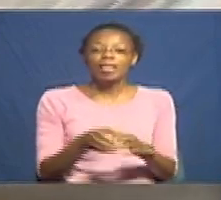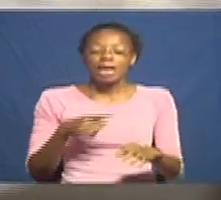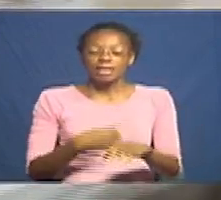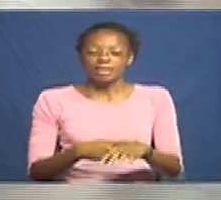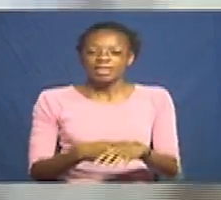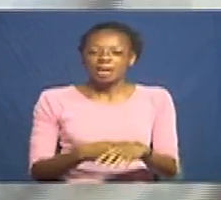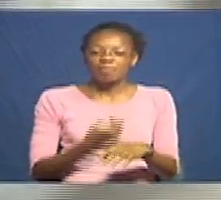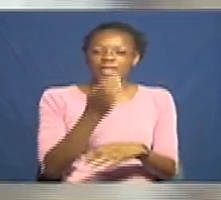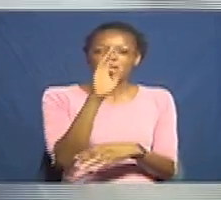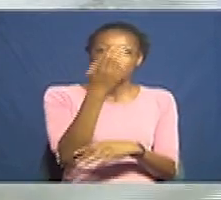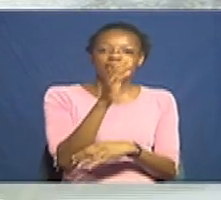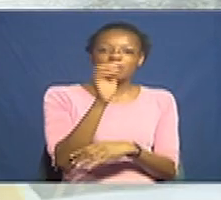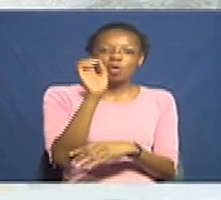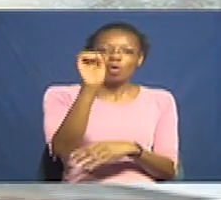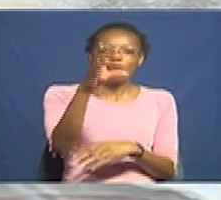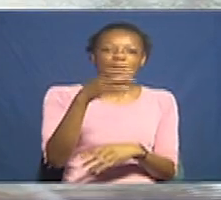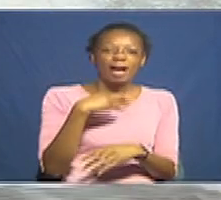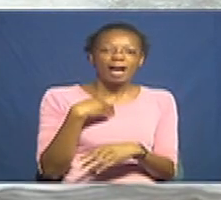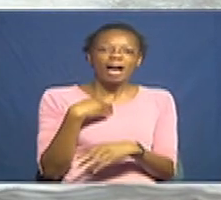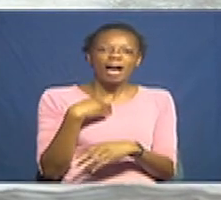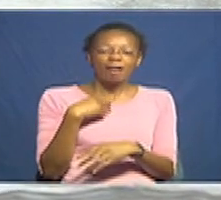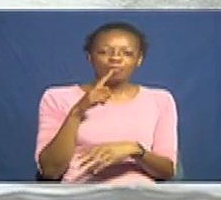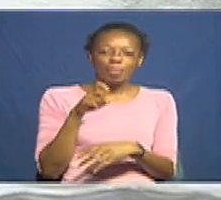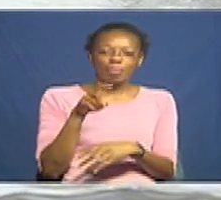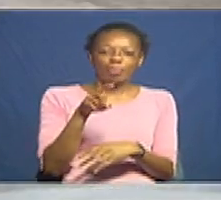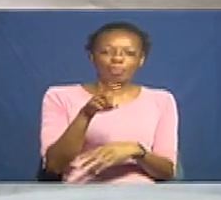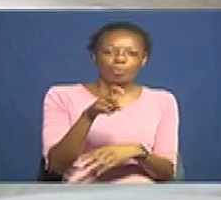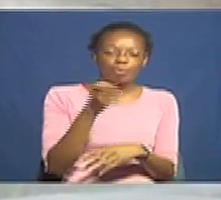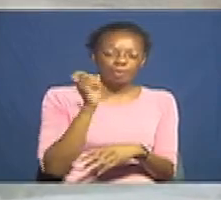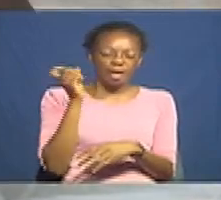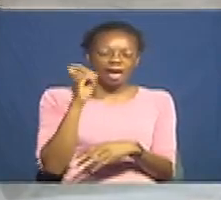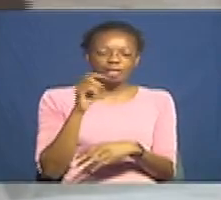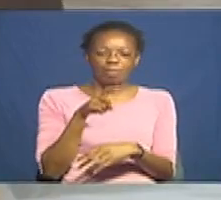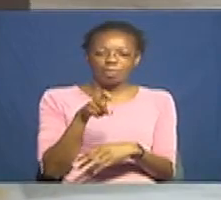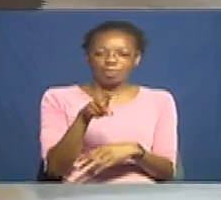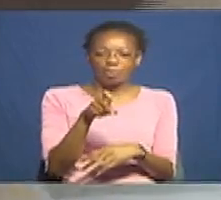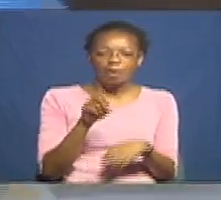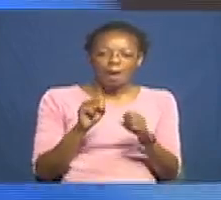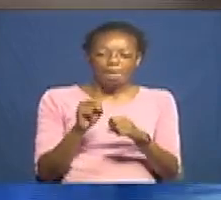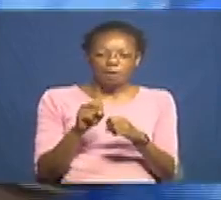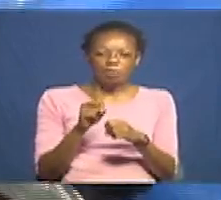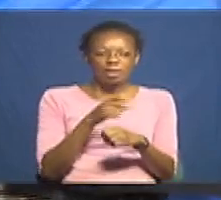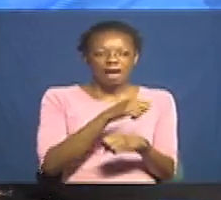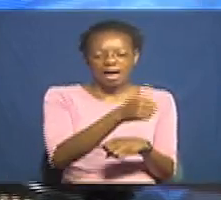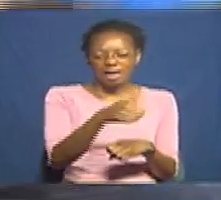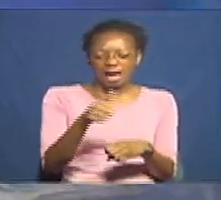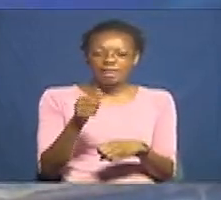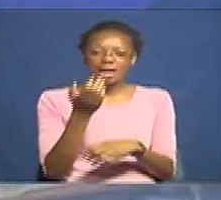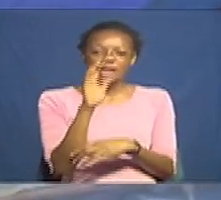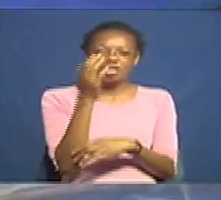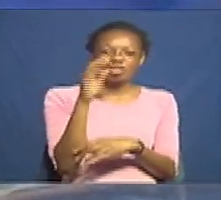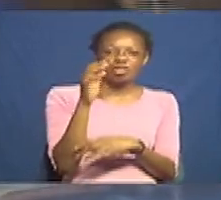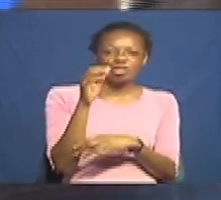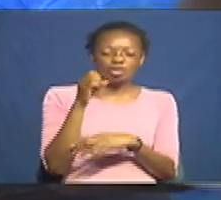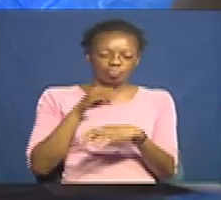mimea mingine iliyohifadhiwa kwa kabati na kupoteza kumbukumbu zote, ni vyema kuweka kwa jokovu kwa siku tatu